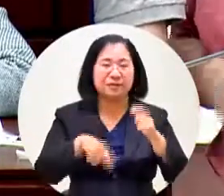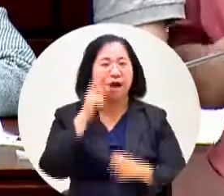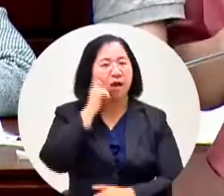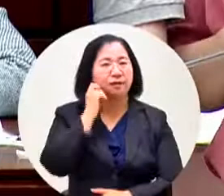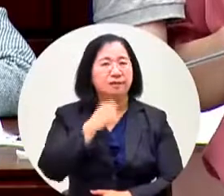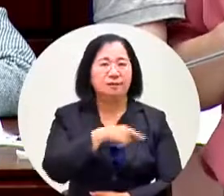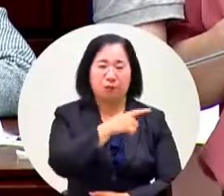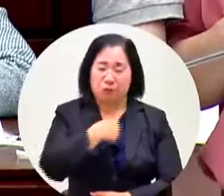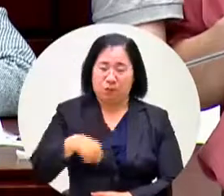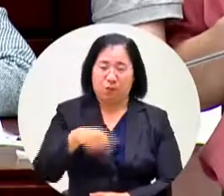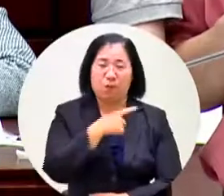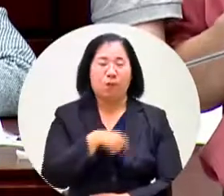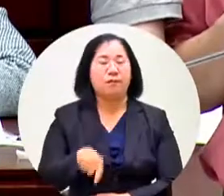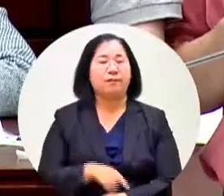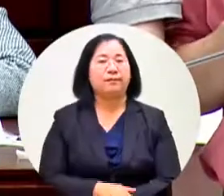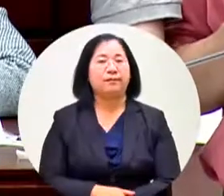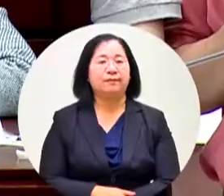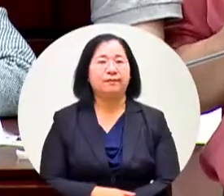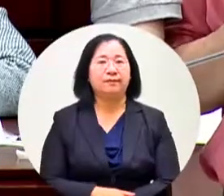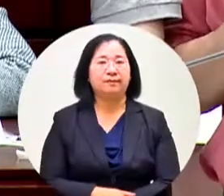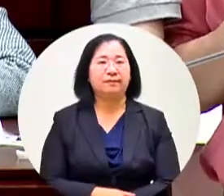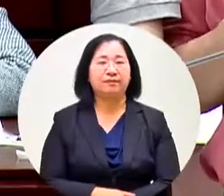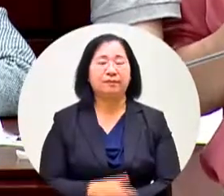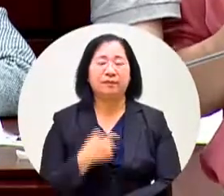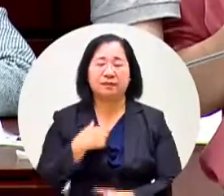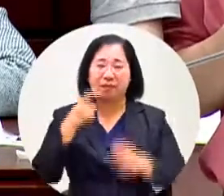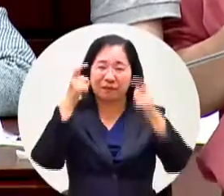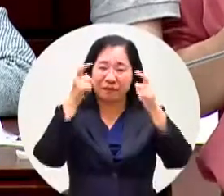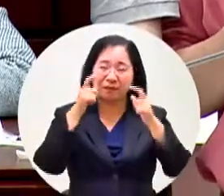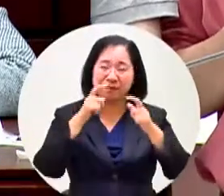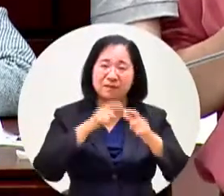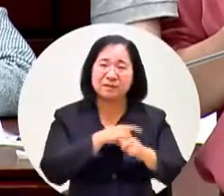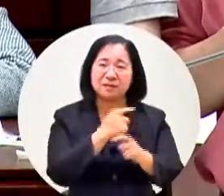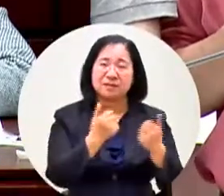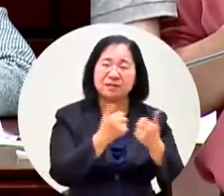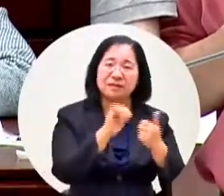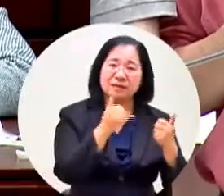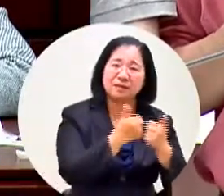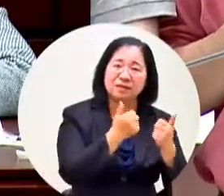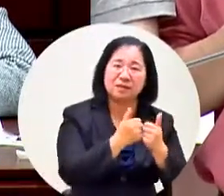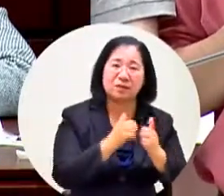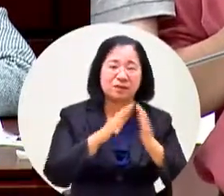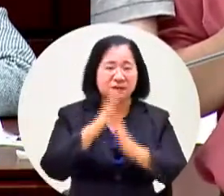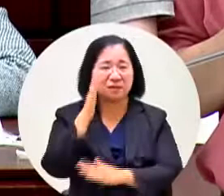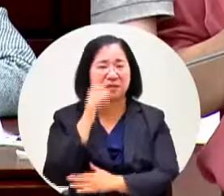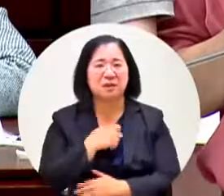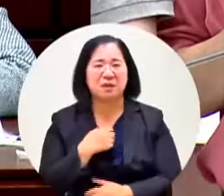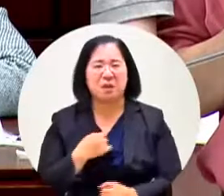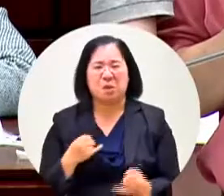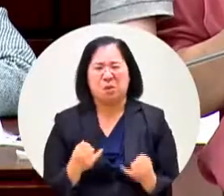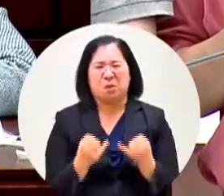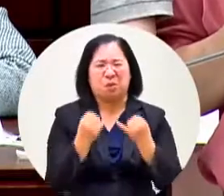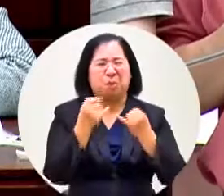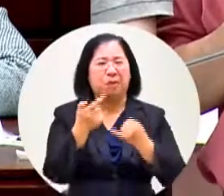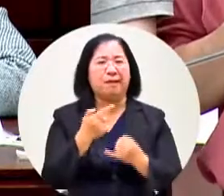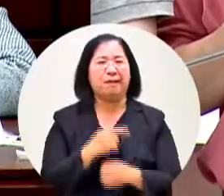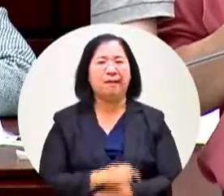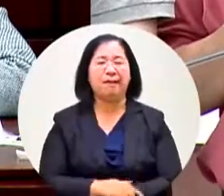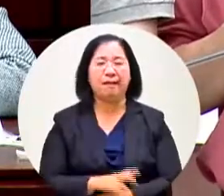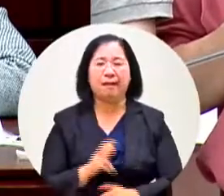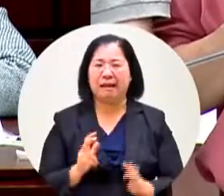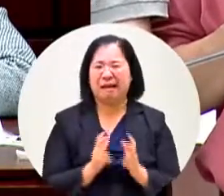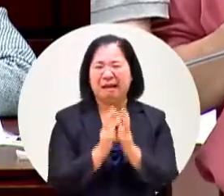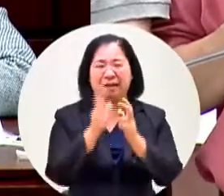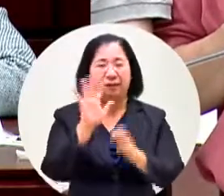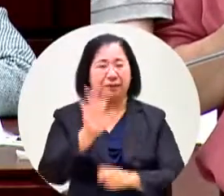让来高雄的人观光客会喜欢我们，而不是说让这个整个高雄市议会跟市